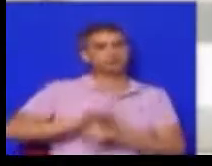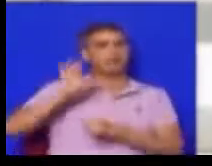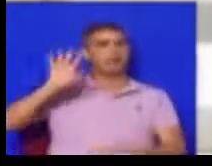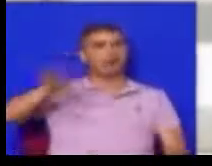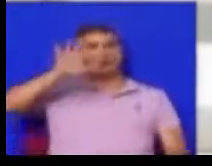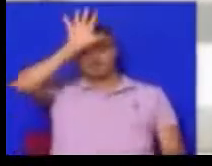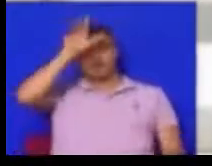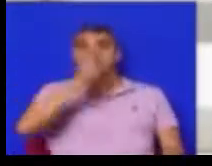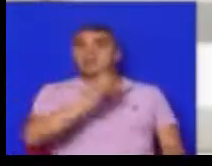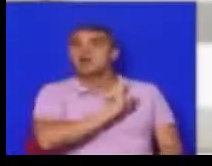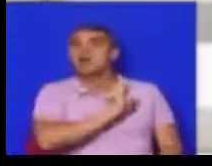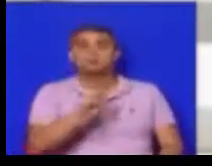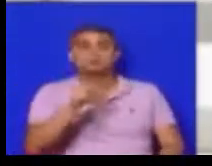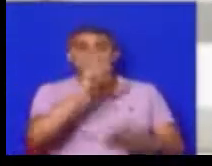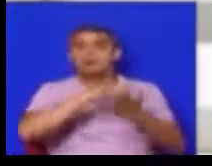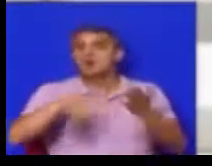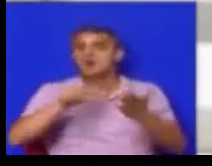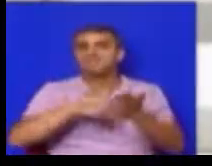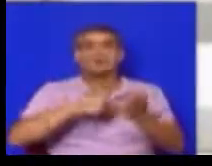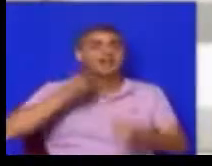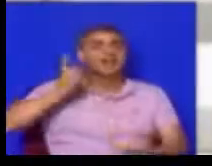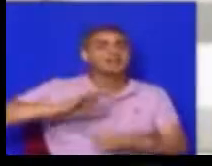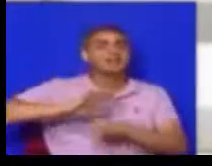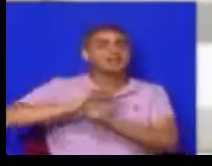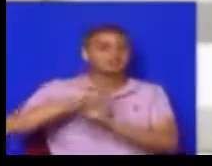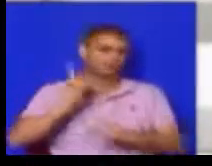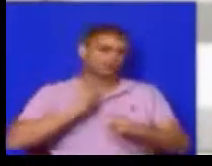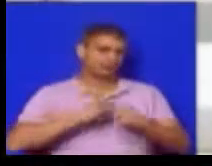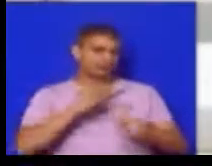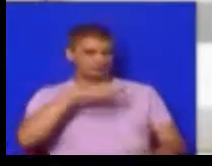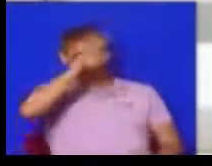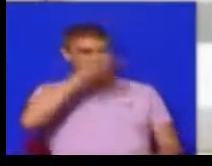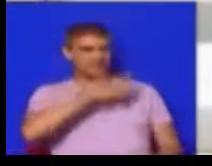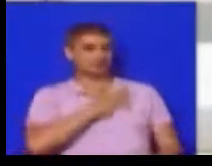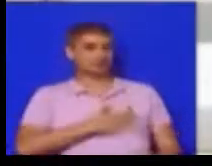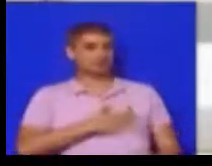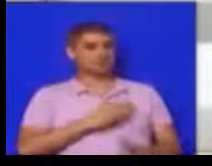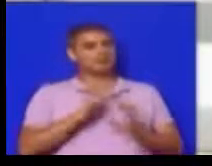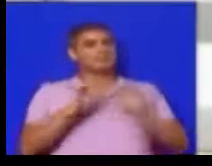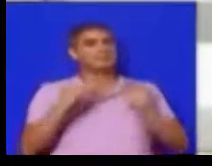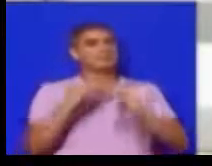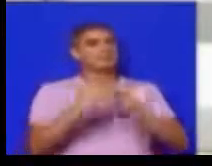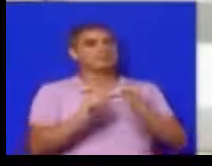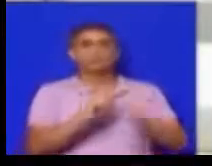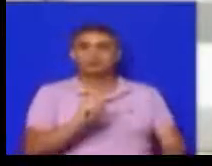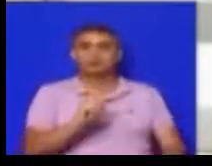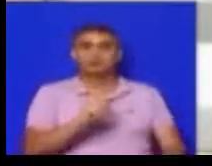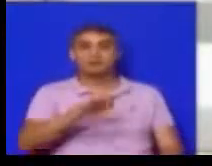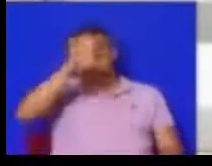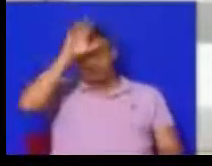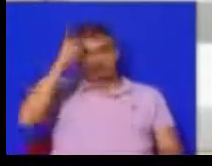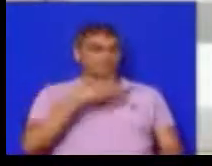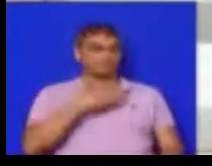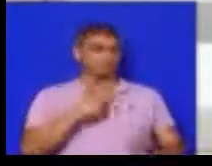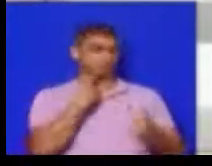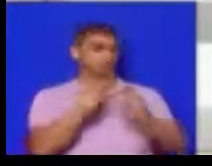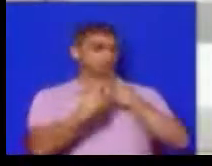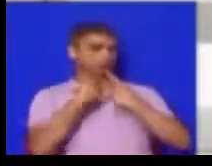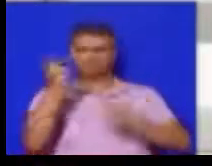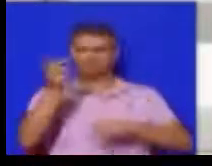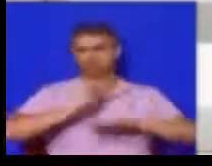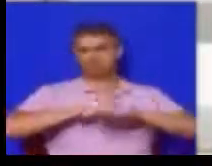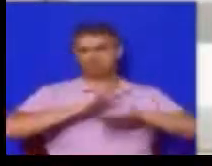אסור להסיר את הסנקציות, וזה בדיוק מה שהאיראנים רוצים, בתחילת התהליך. האיראנים שהם נושאים ונותנים